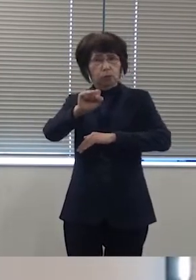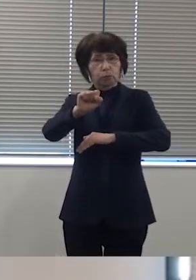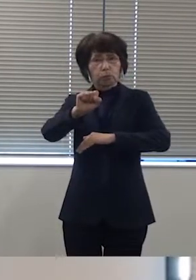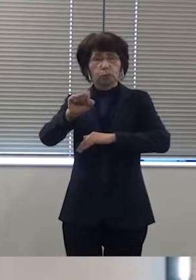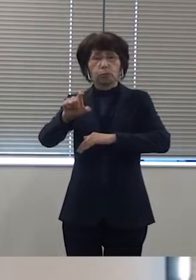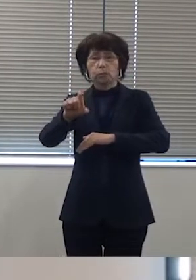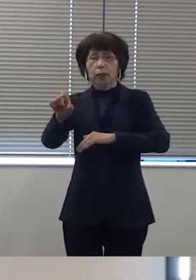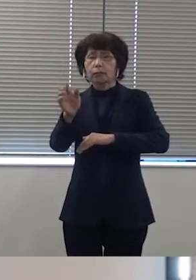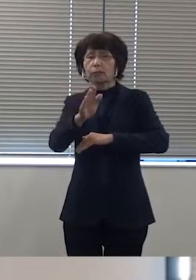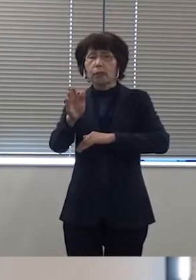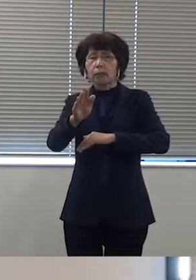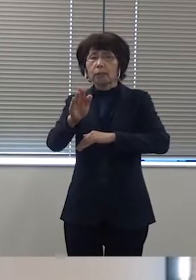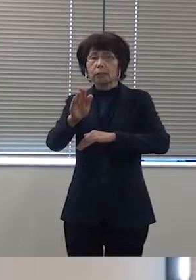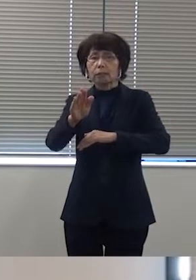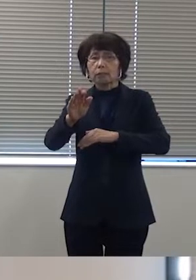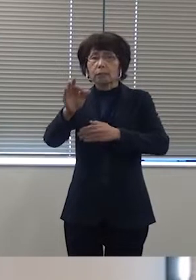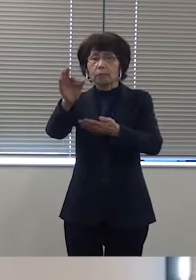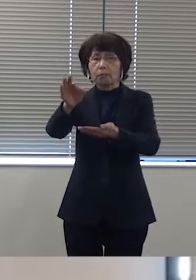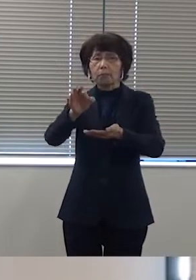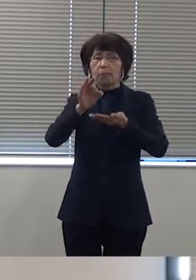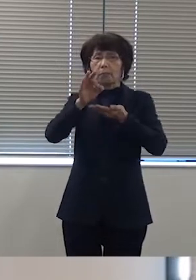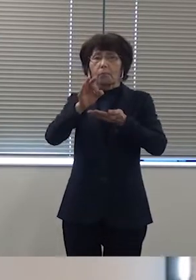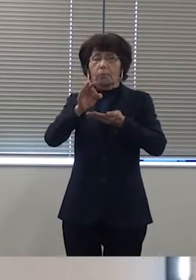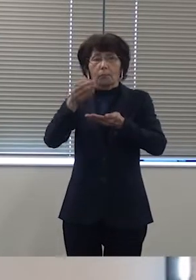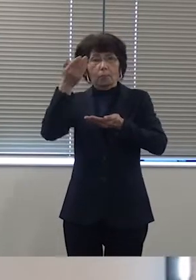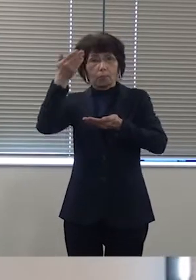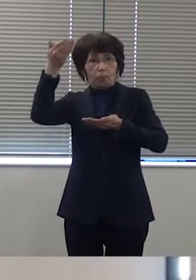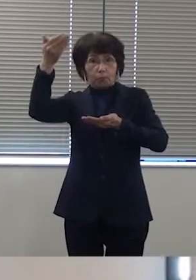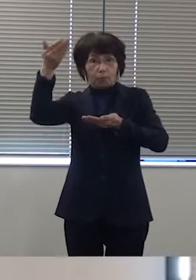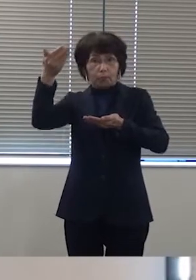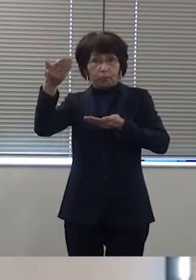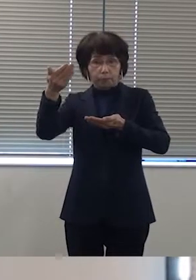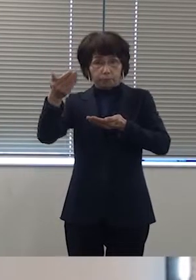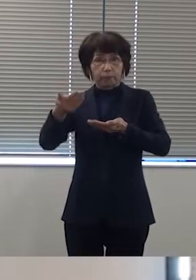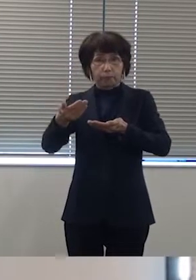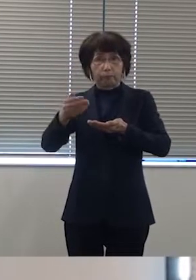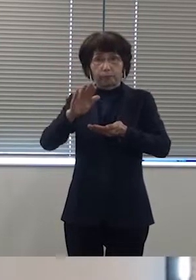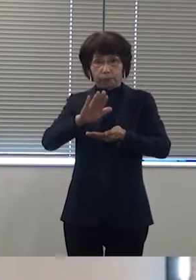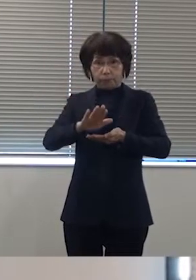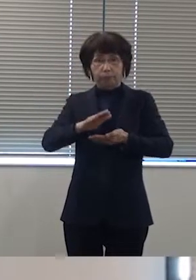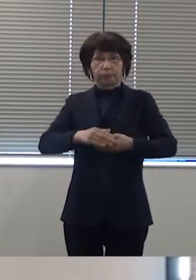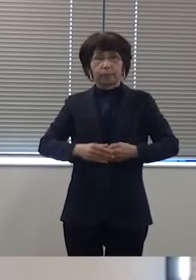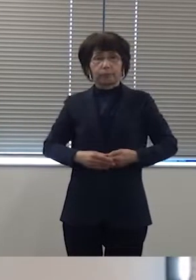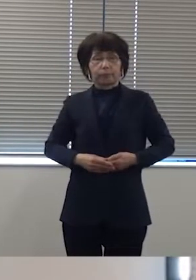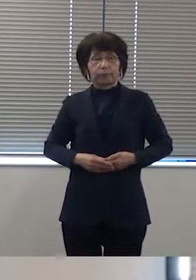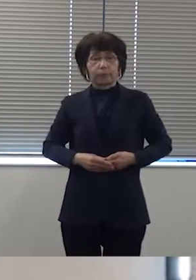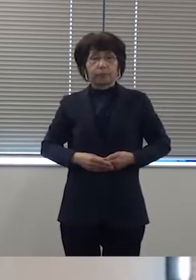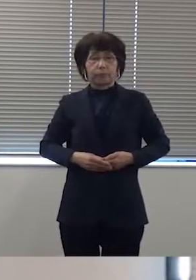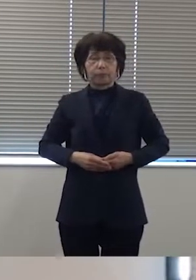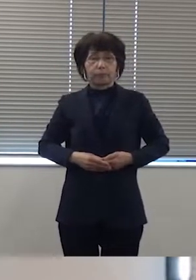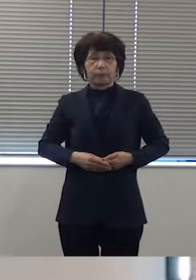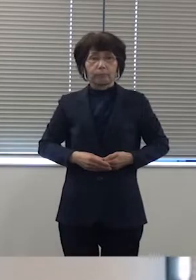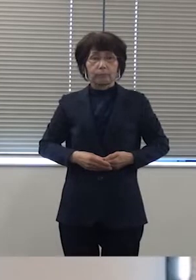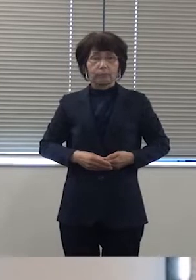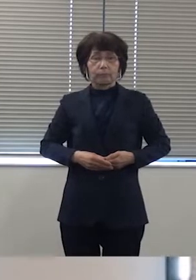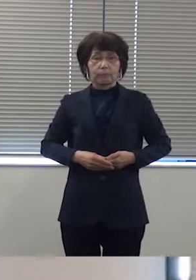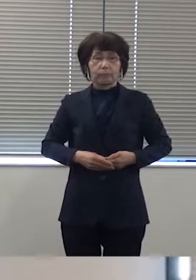300億円ぐらいのですね、いわゆる売上の見込みということを全体でしているところでござい